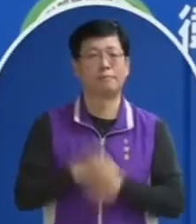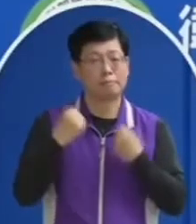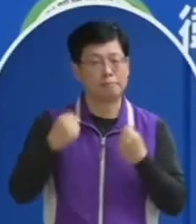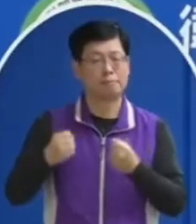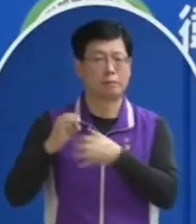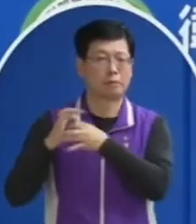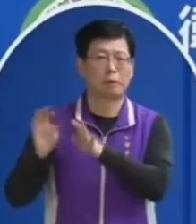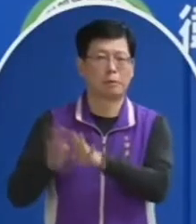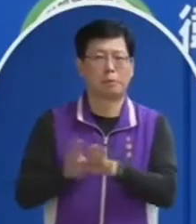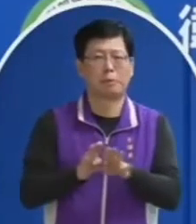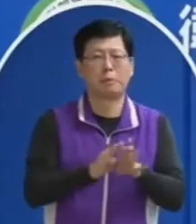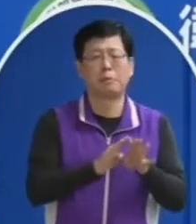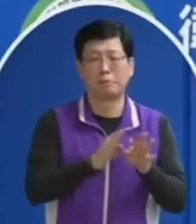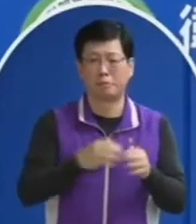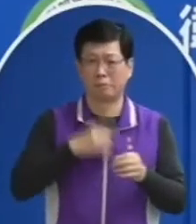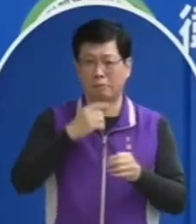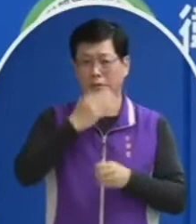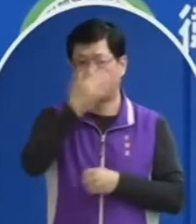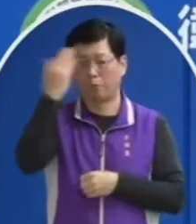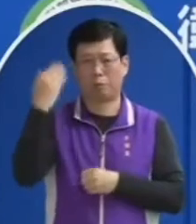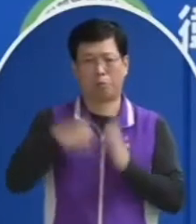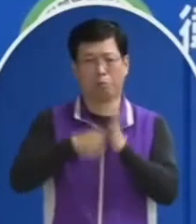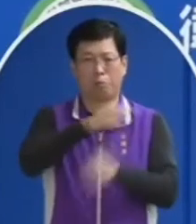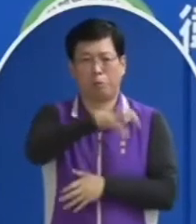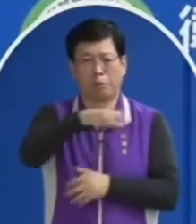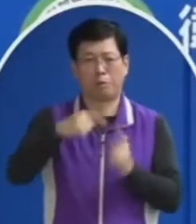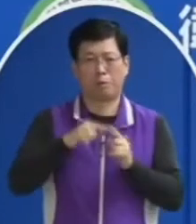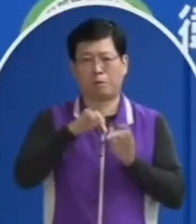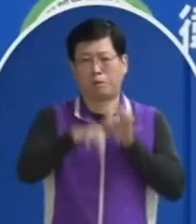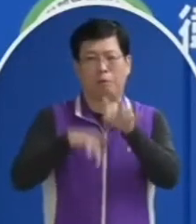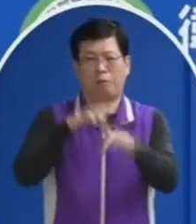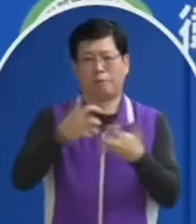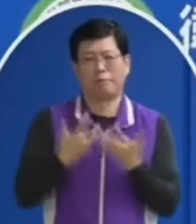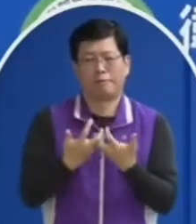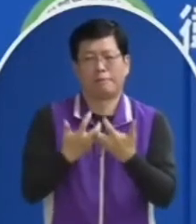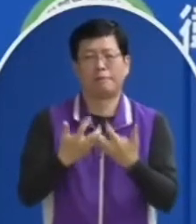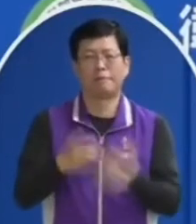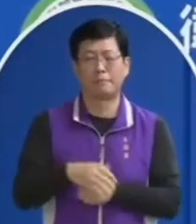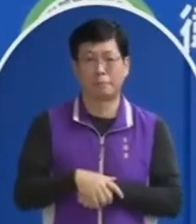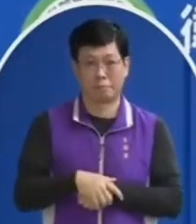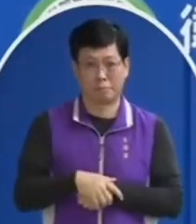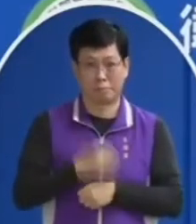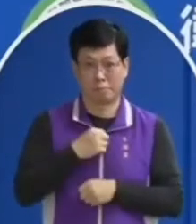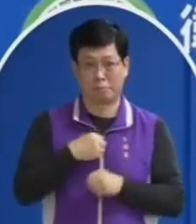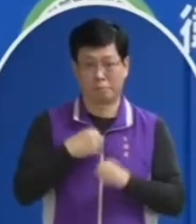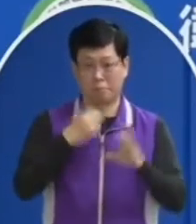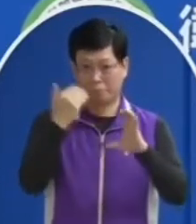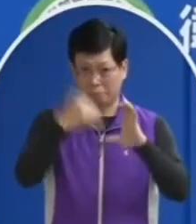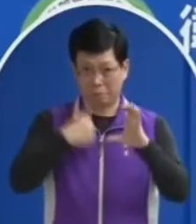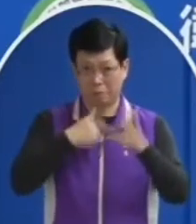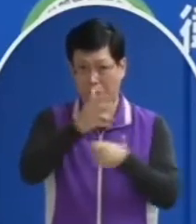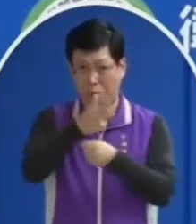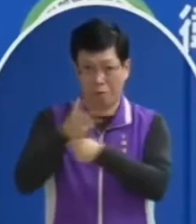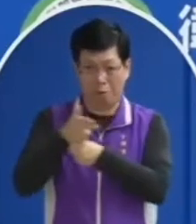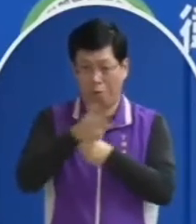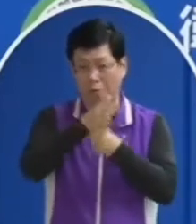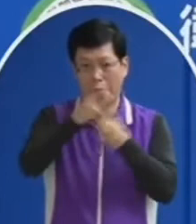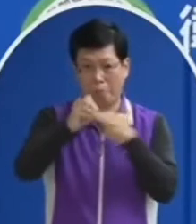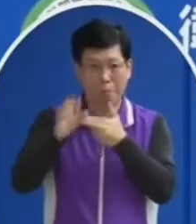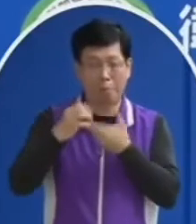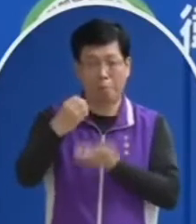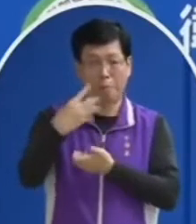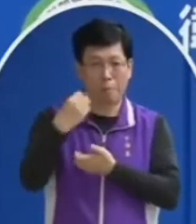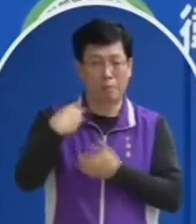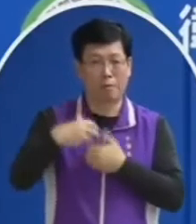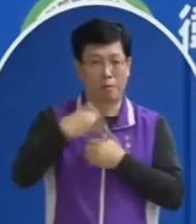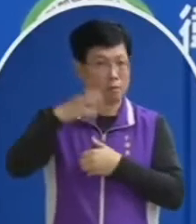间这旅游的景点过度的拥挤，从各方面的这样的一个监视跟回报，还有